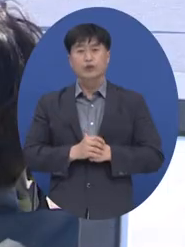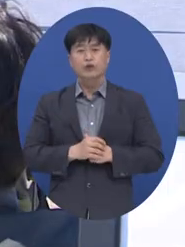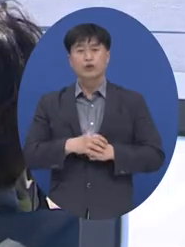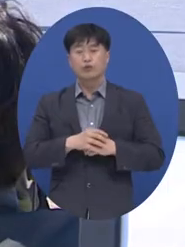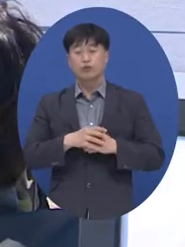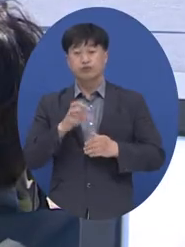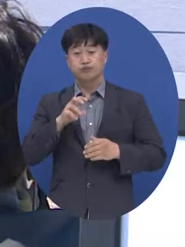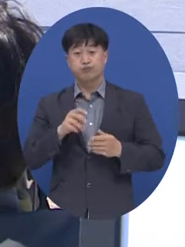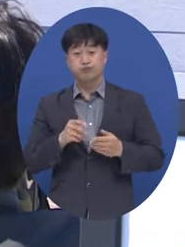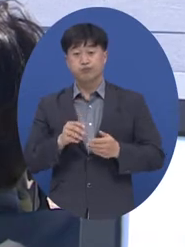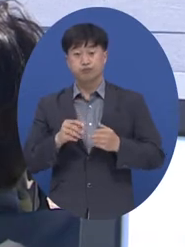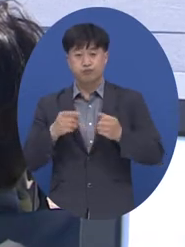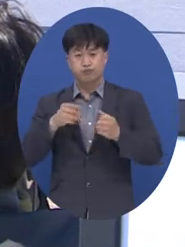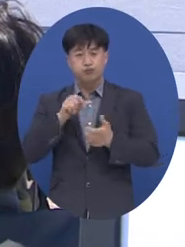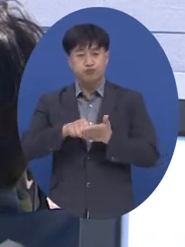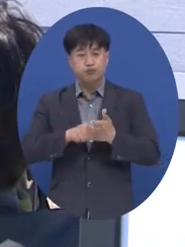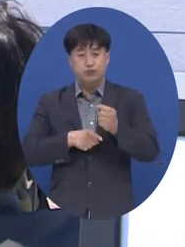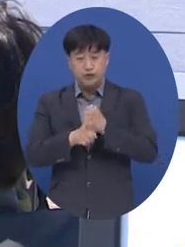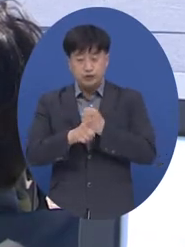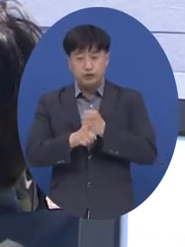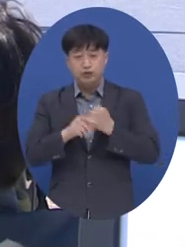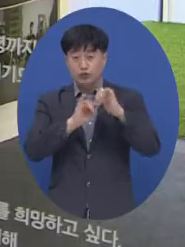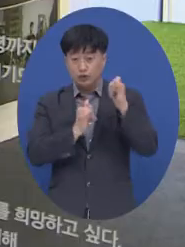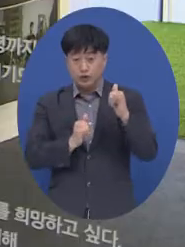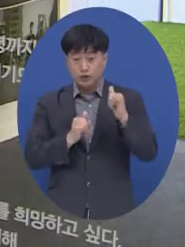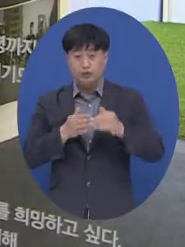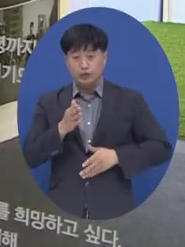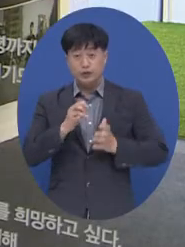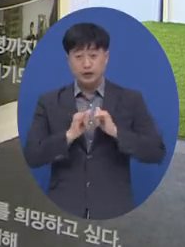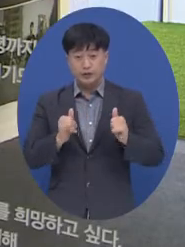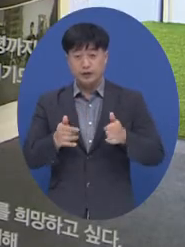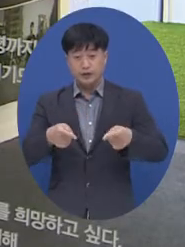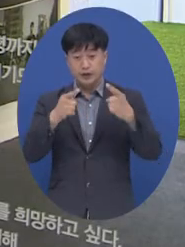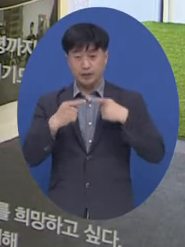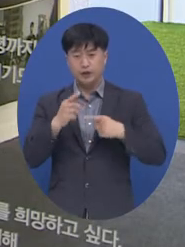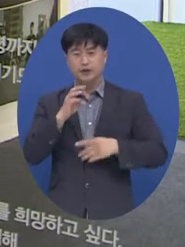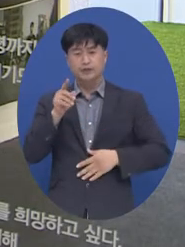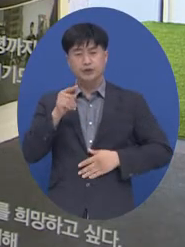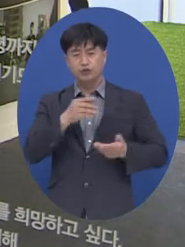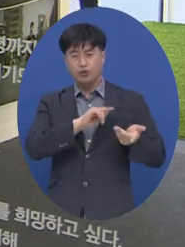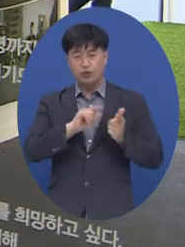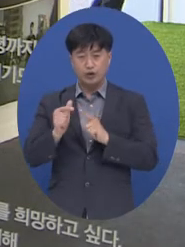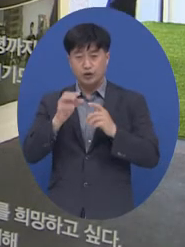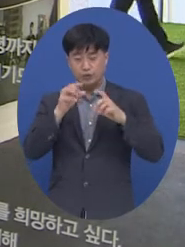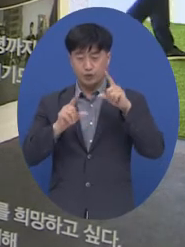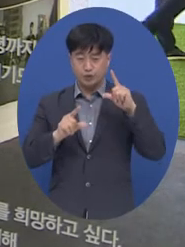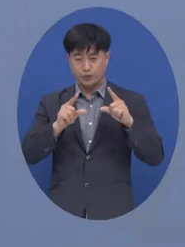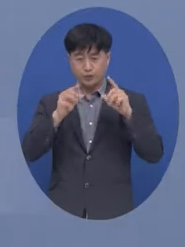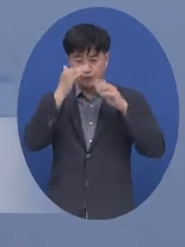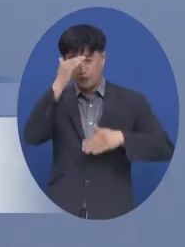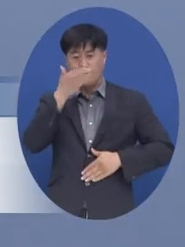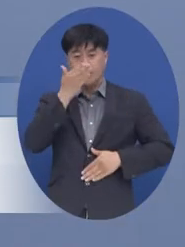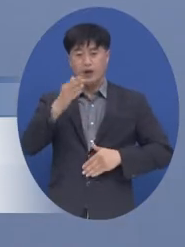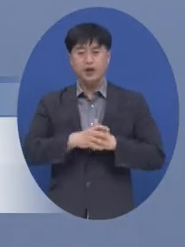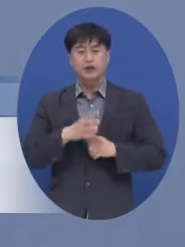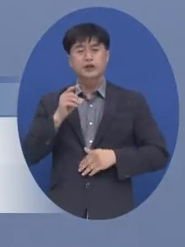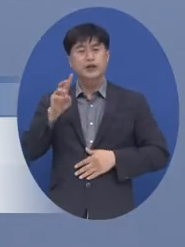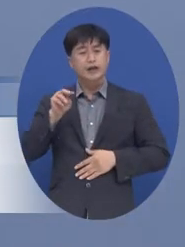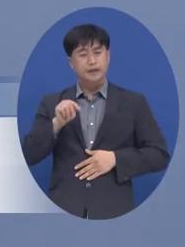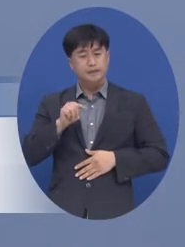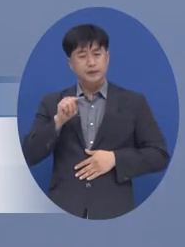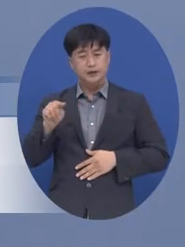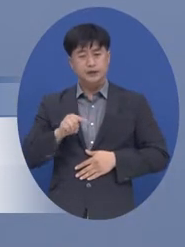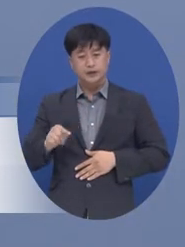역사학 등 다양한 분야의 전문가가 참여 해 dmg 를 다각도로 바라볼 수 있었습니다 빈